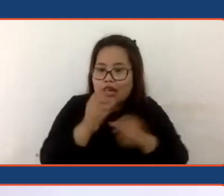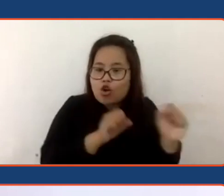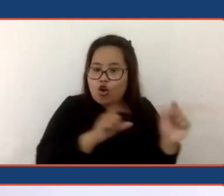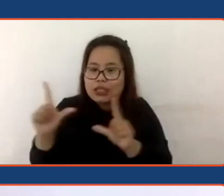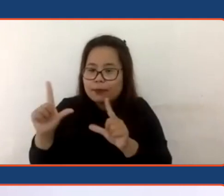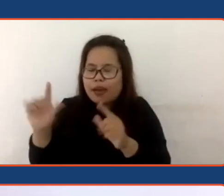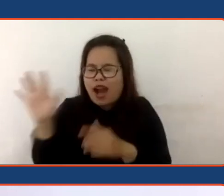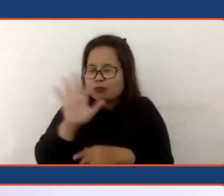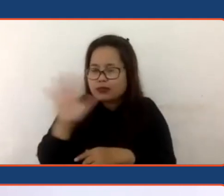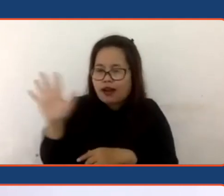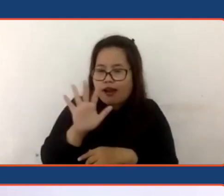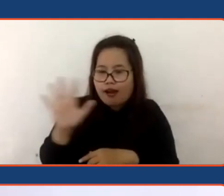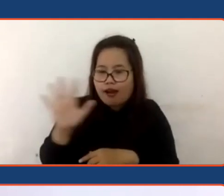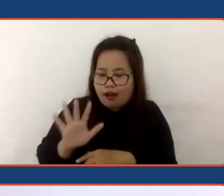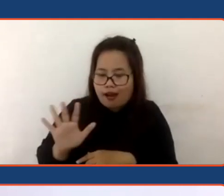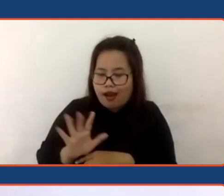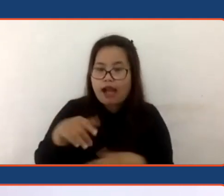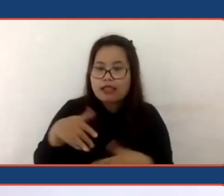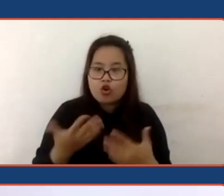yang atau yang membutuhkan